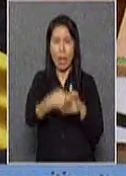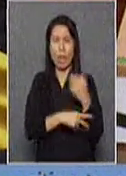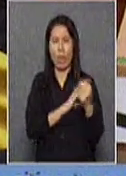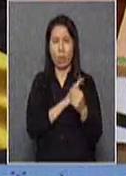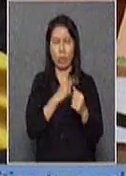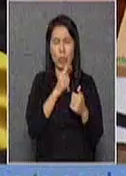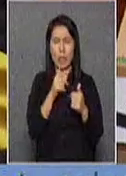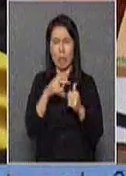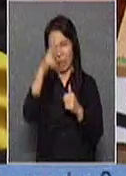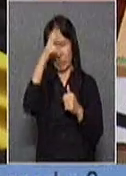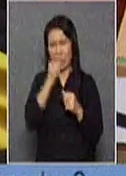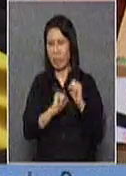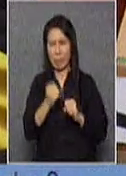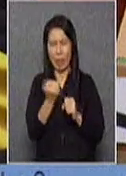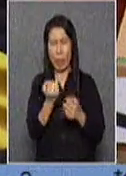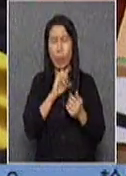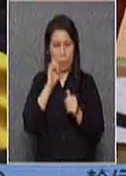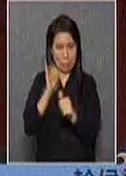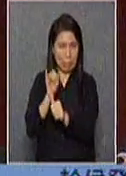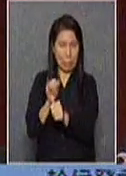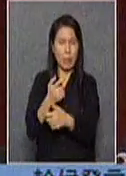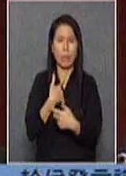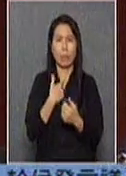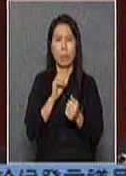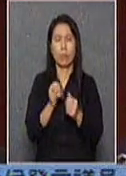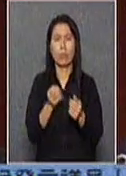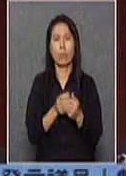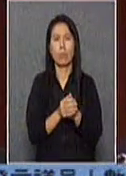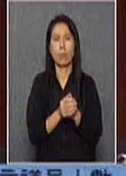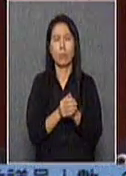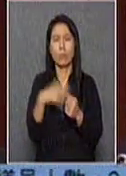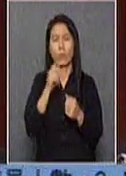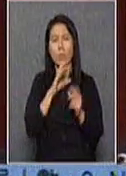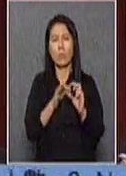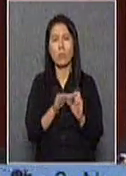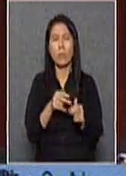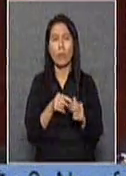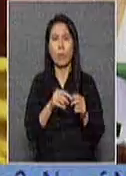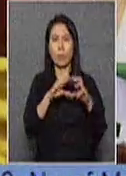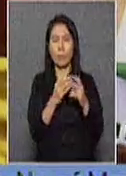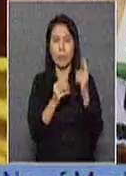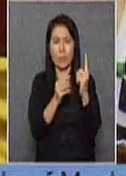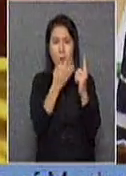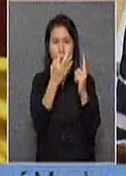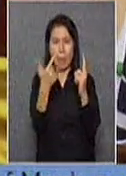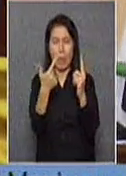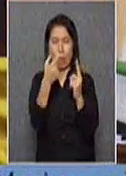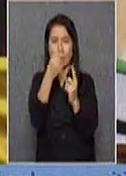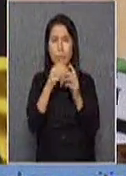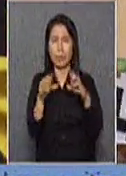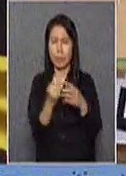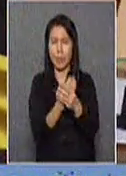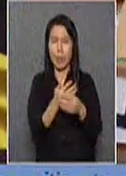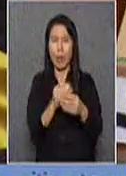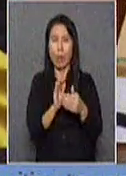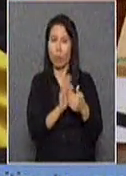會繼續呢個嘅譴責同埋呢個質詢。嗱，主席，我就翻呢個嘅總目138嗰個嘅拒絕嘅理由有